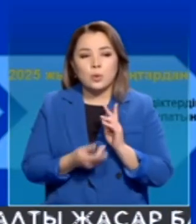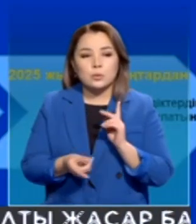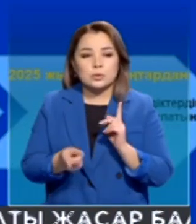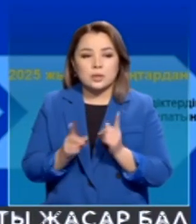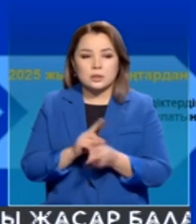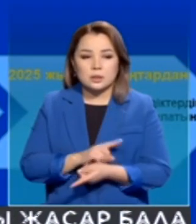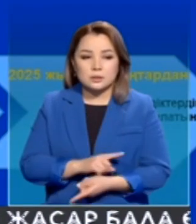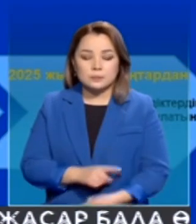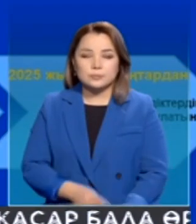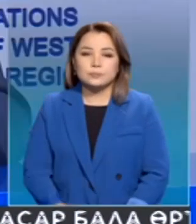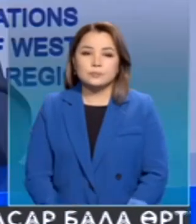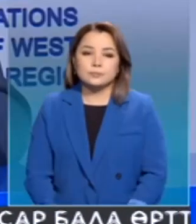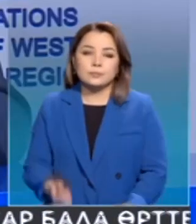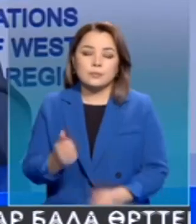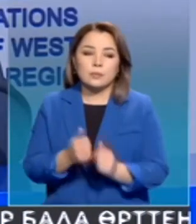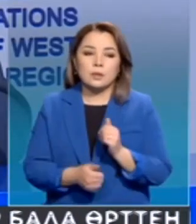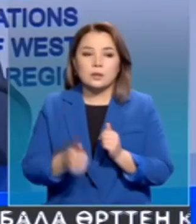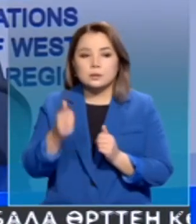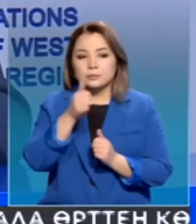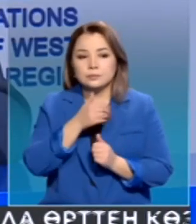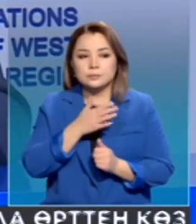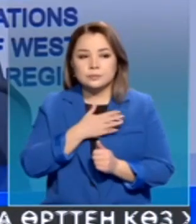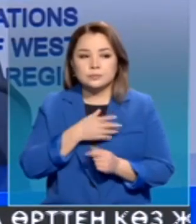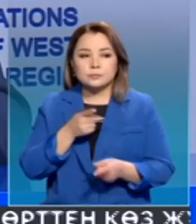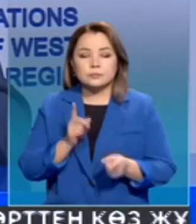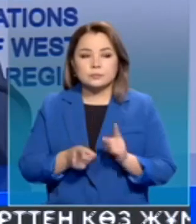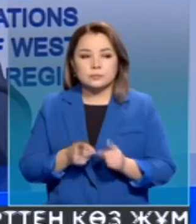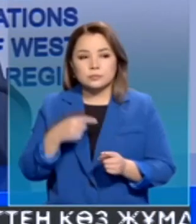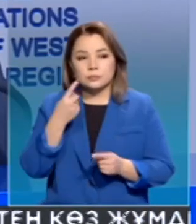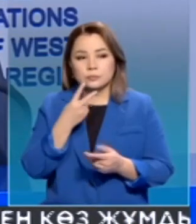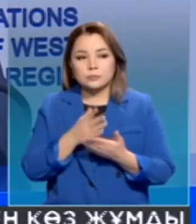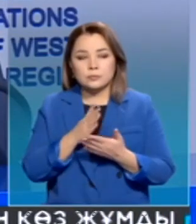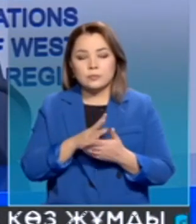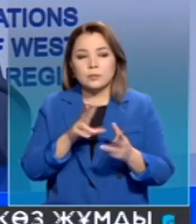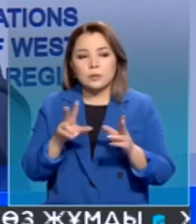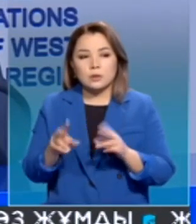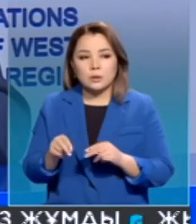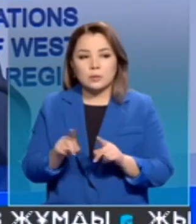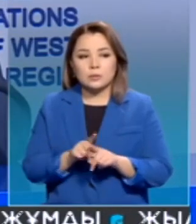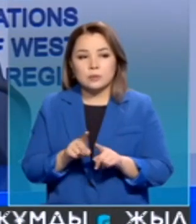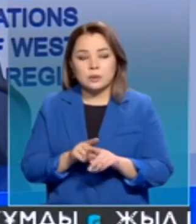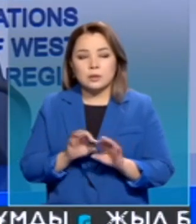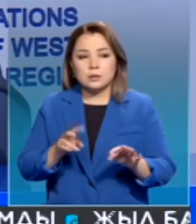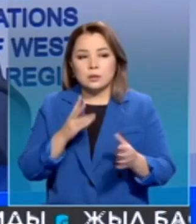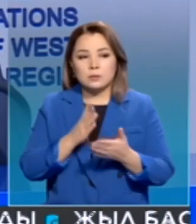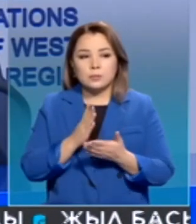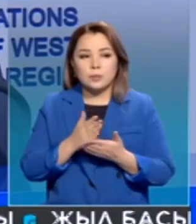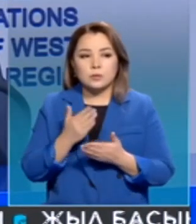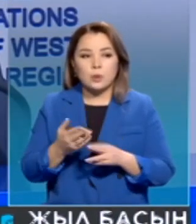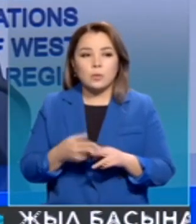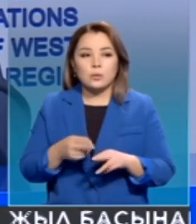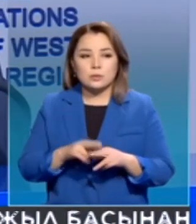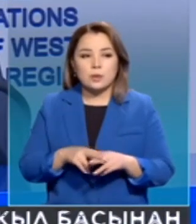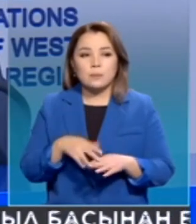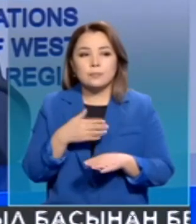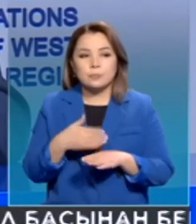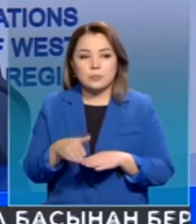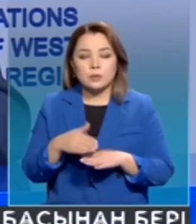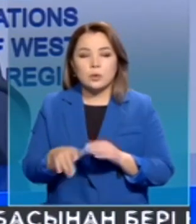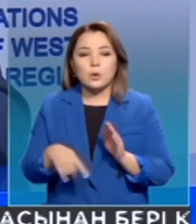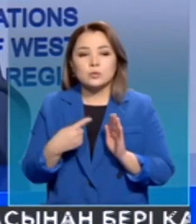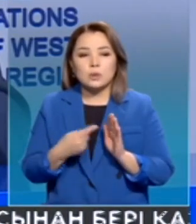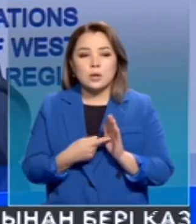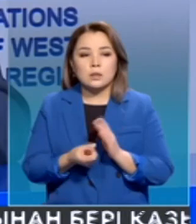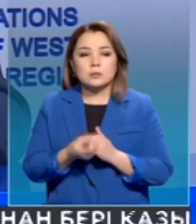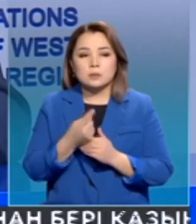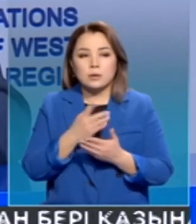өзгереді. Жыл сайын мына натуралды түрде кепілдеген әлеметтік пакет беріп отыратынбыз. Ол да біраз өздерінің сұрақтары